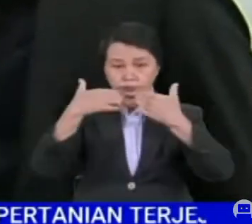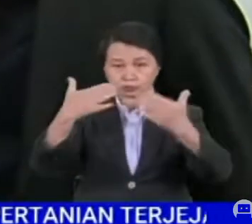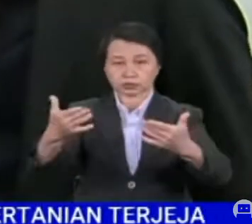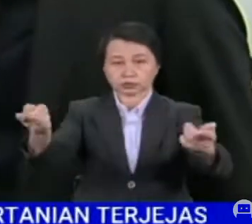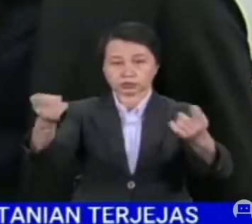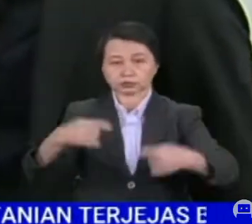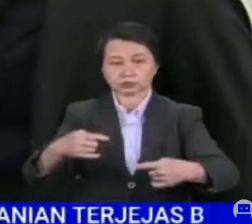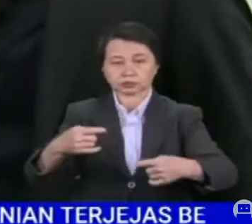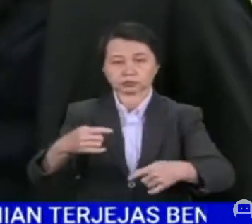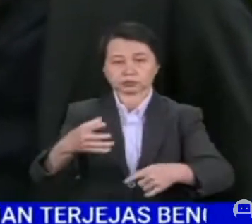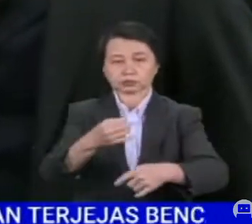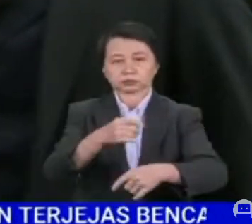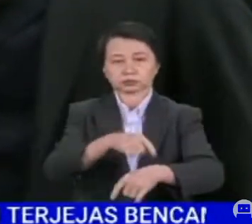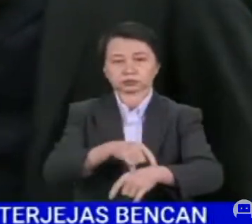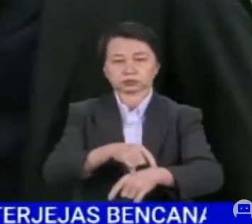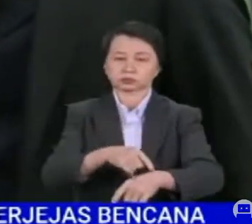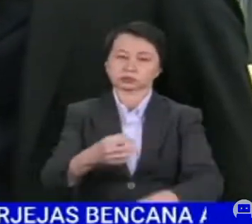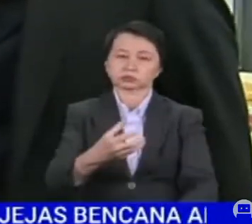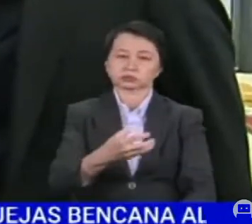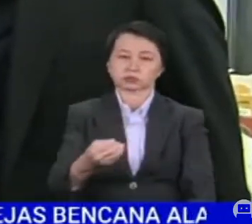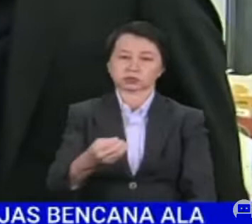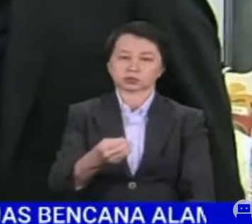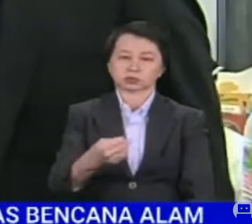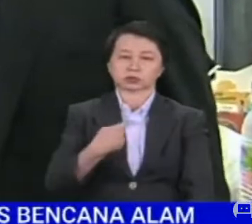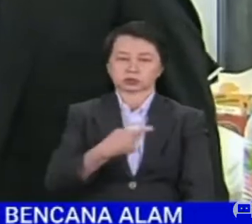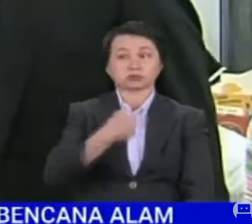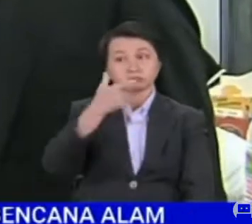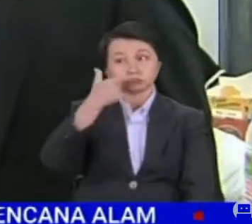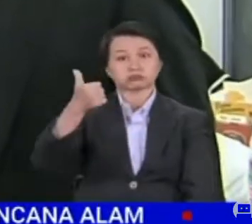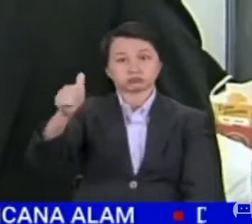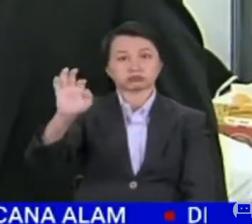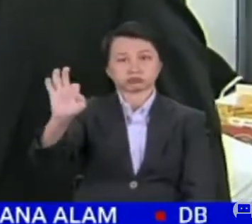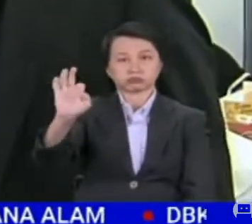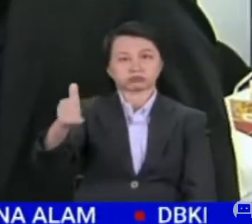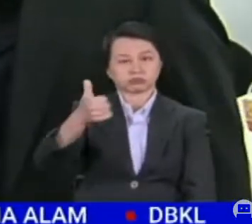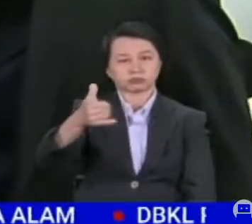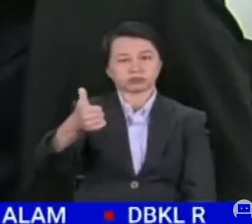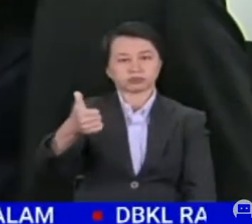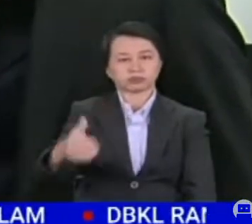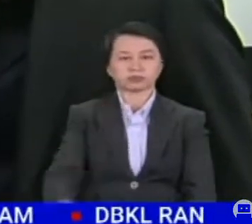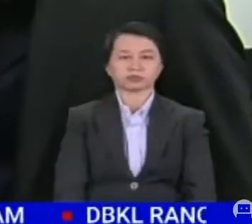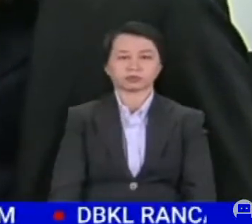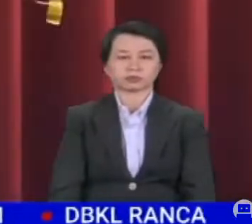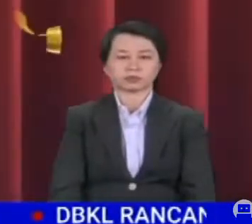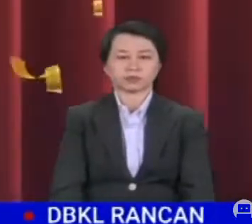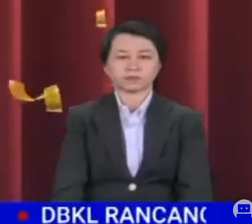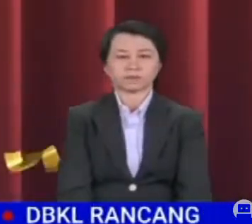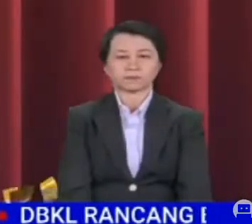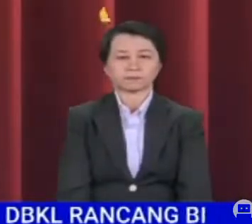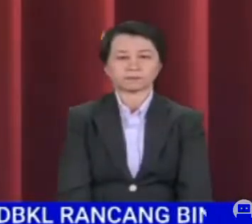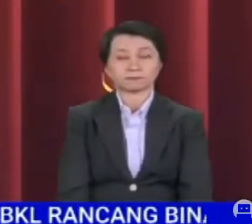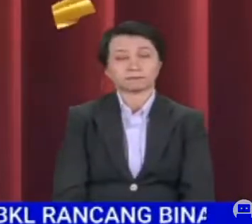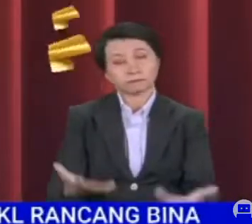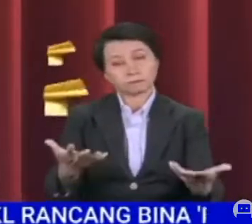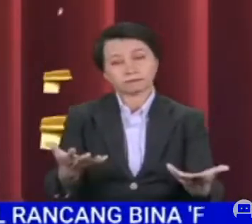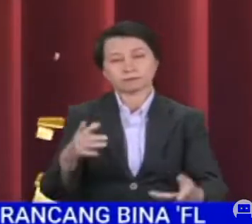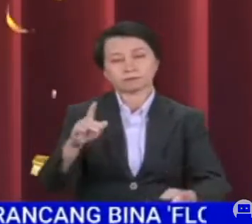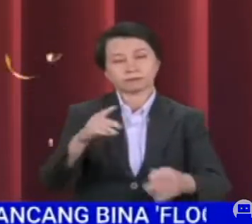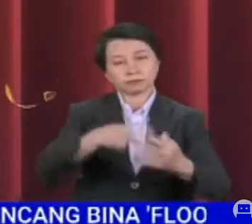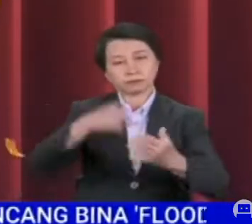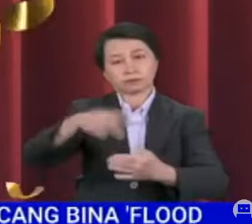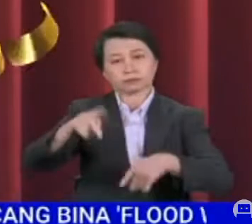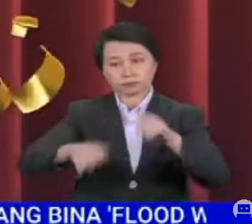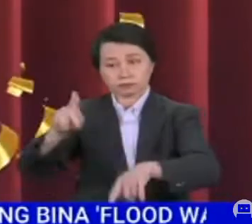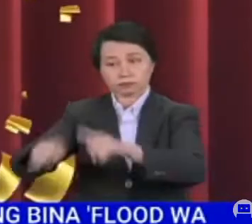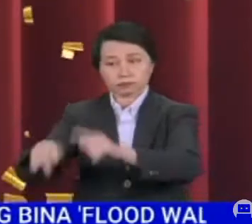meluangkan masa. Dia memang biasa. Luar biasa. Terima kasih banyak. Meskipun pelbagai acara hiburan